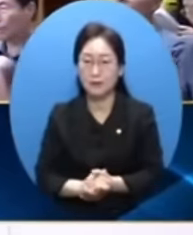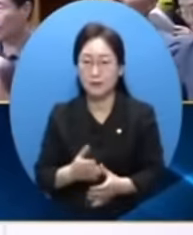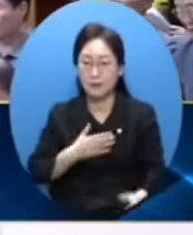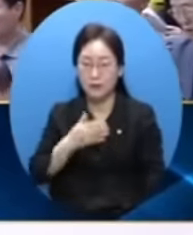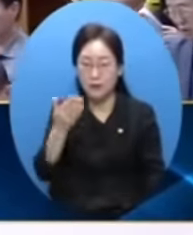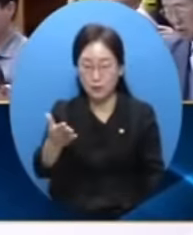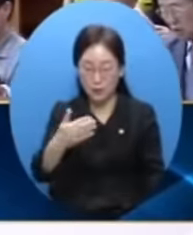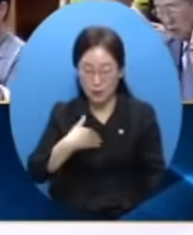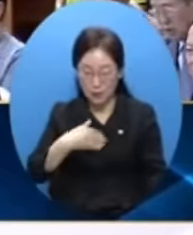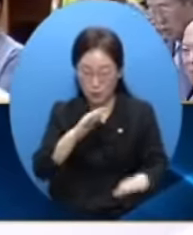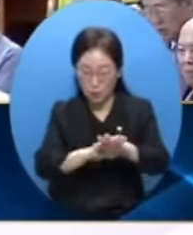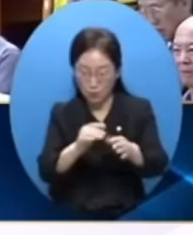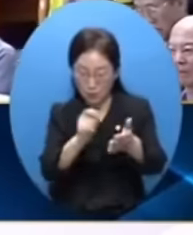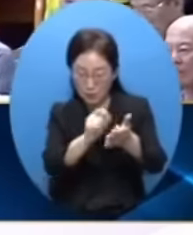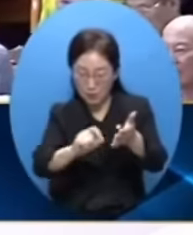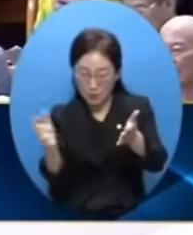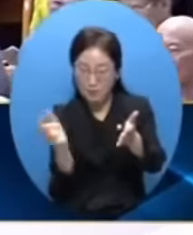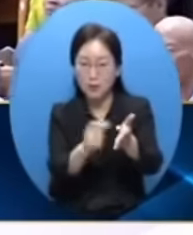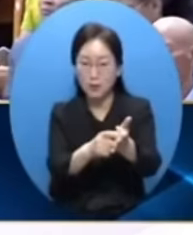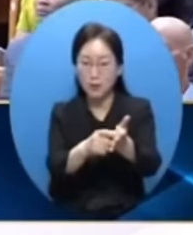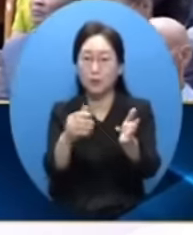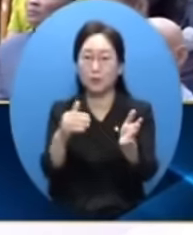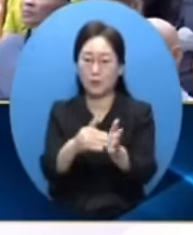내가 너를 내 손바닥에 새겼고